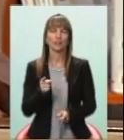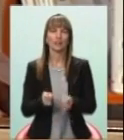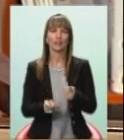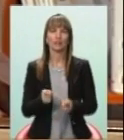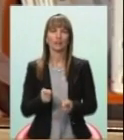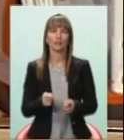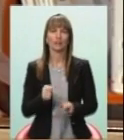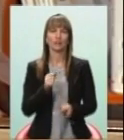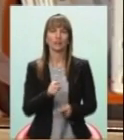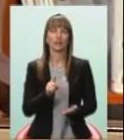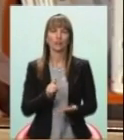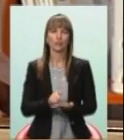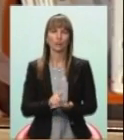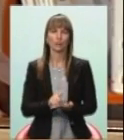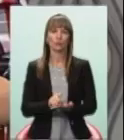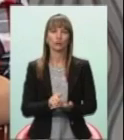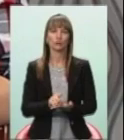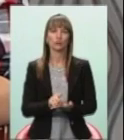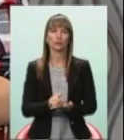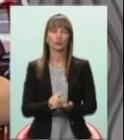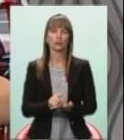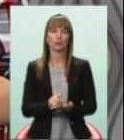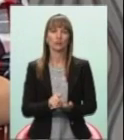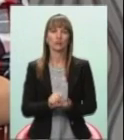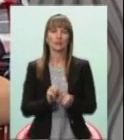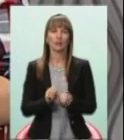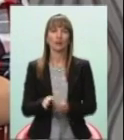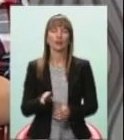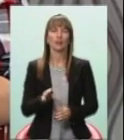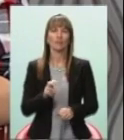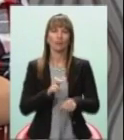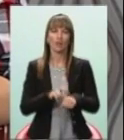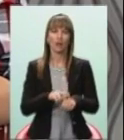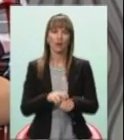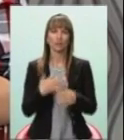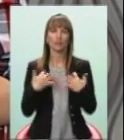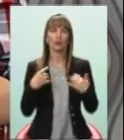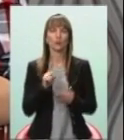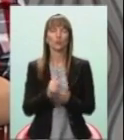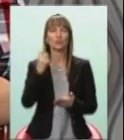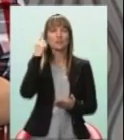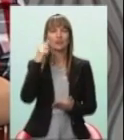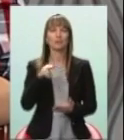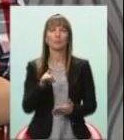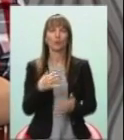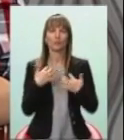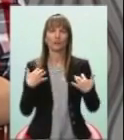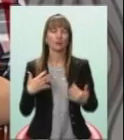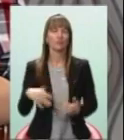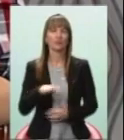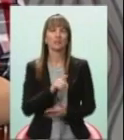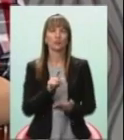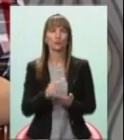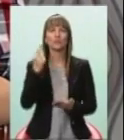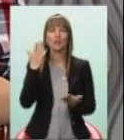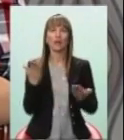ти повинен здаватися. І, напевно, ветеринар дуже добре має знати взагалі про тварину, все він має знати,